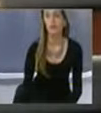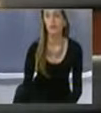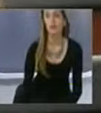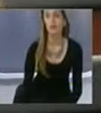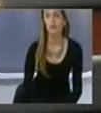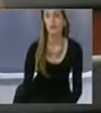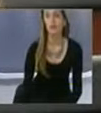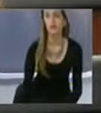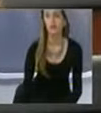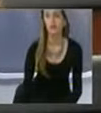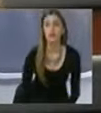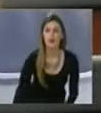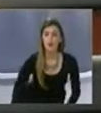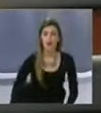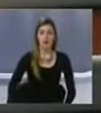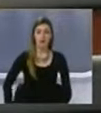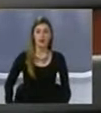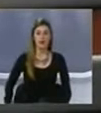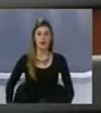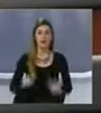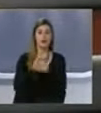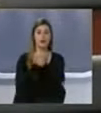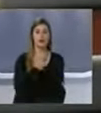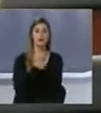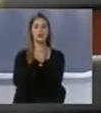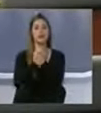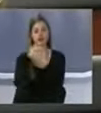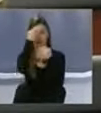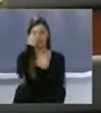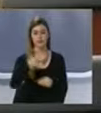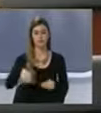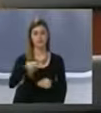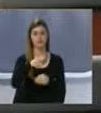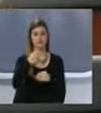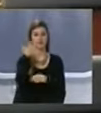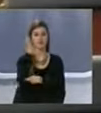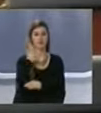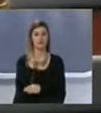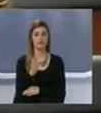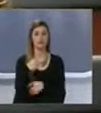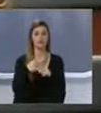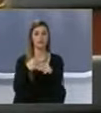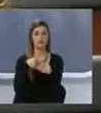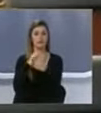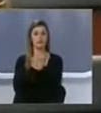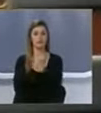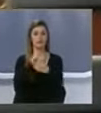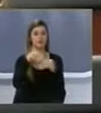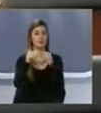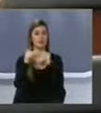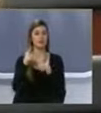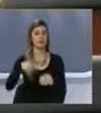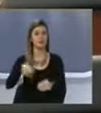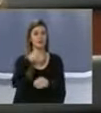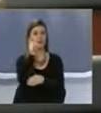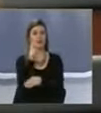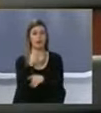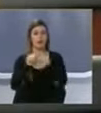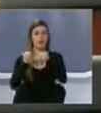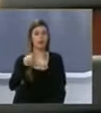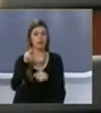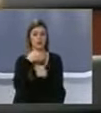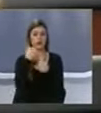Përshëndetje të nderuar kolegë deputet, përshëndetje qytetarë të Republikës së Kosovës. Unë i mbështes parafalësit të opozitës me vërejtjet shumë të arsyeshme të